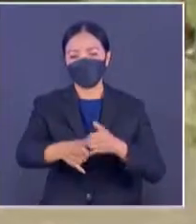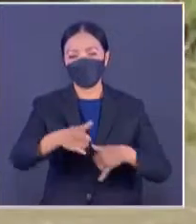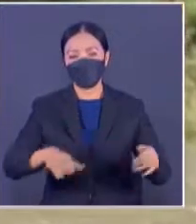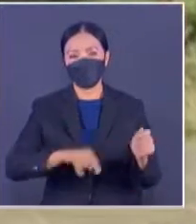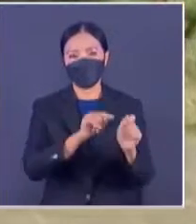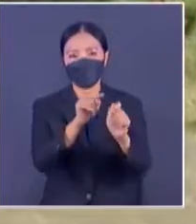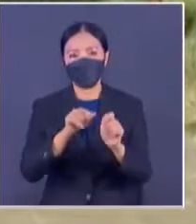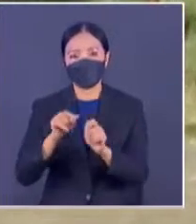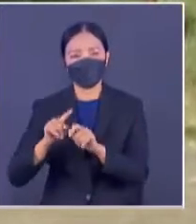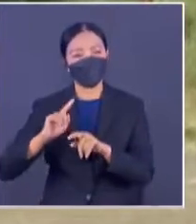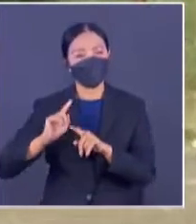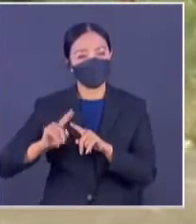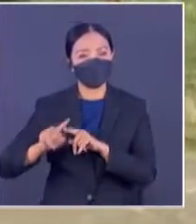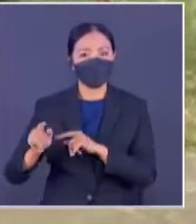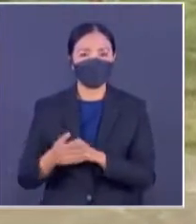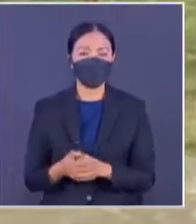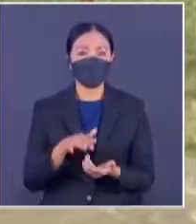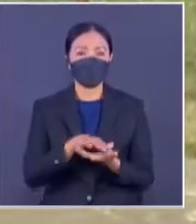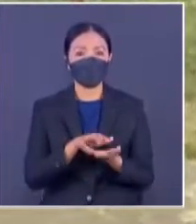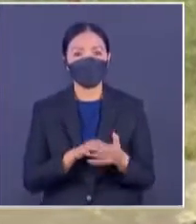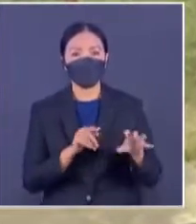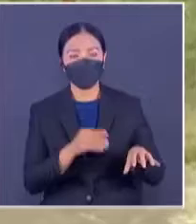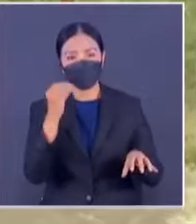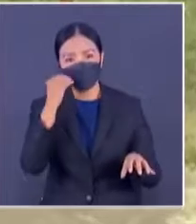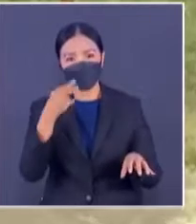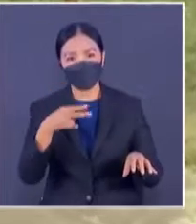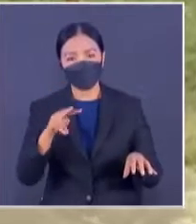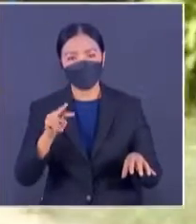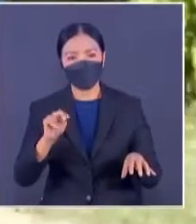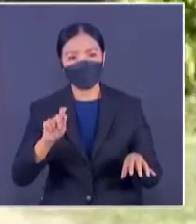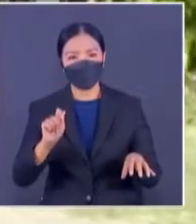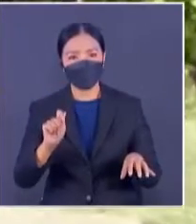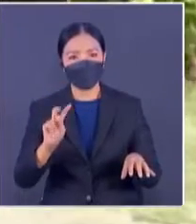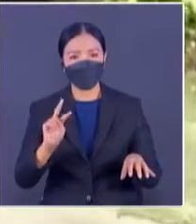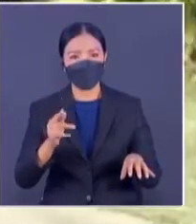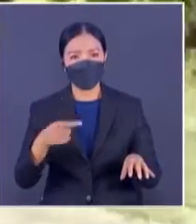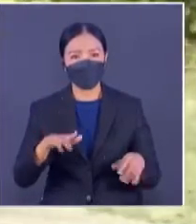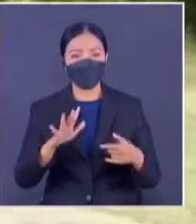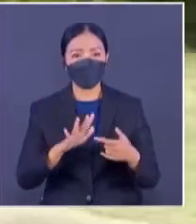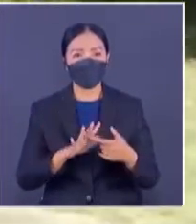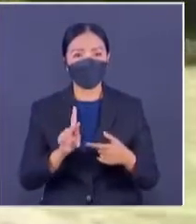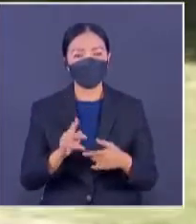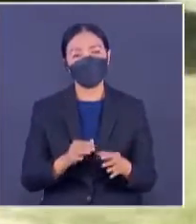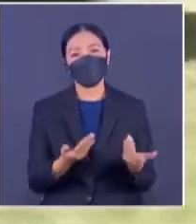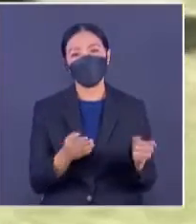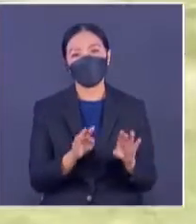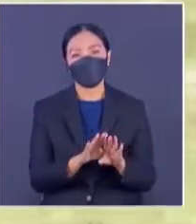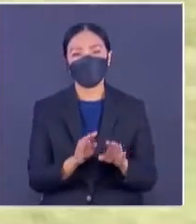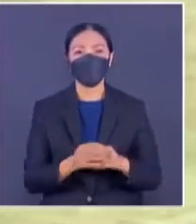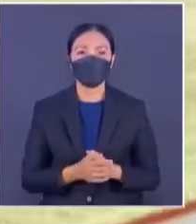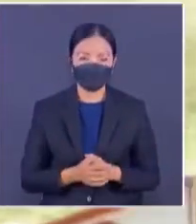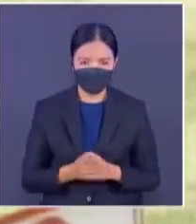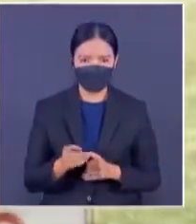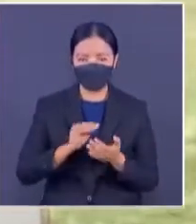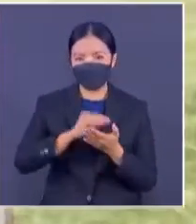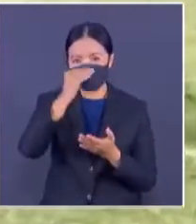ภอครับล่าสุดนะครับโรงเรียนบ้านหนองผักแว่นที่ตำบลสีชมพูอำเภอพรเจริญครับต้องปิดโรงเรียนนะครับหลังจากที่พบว่